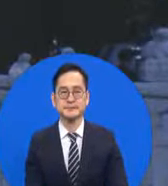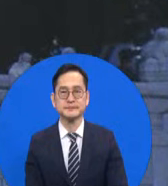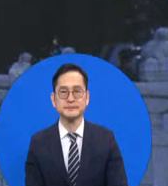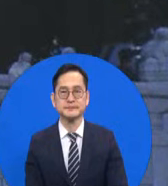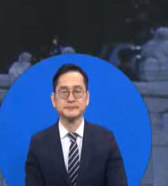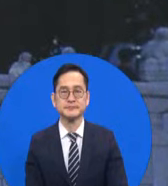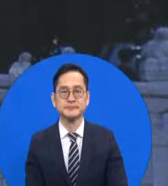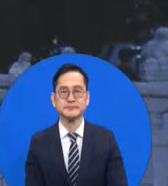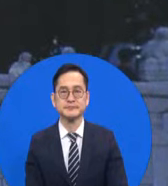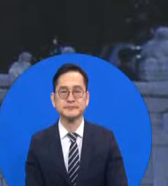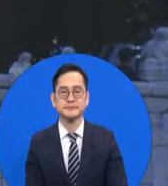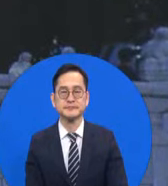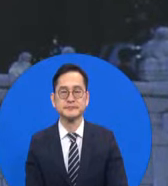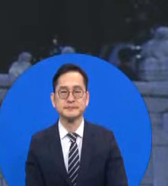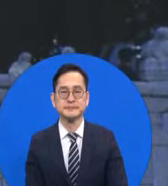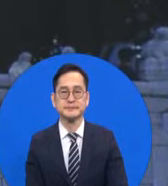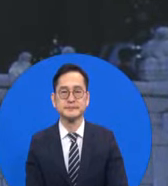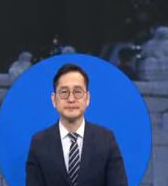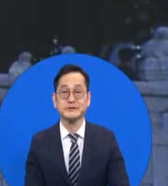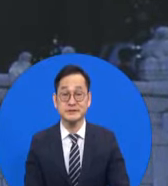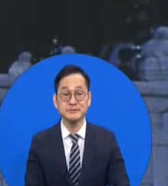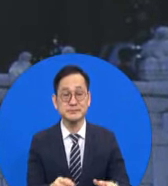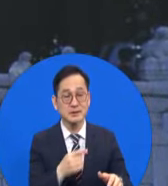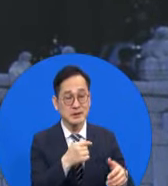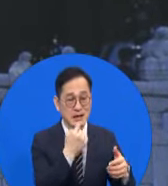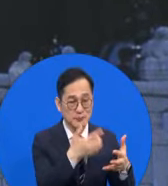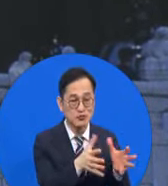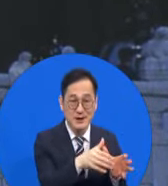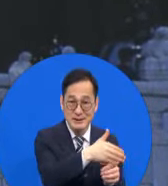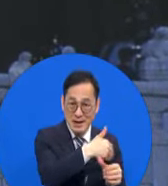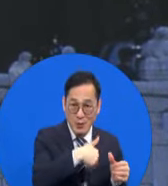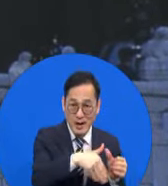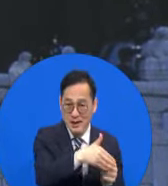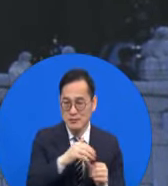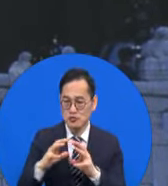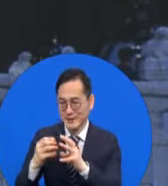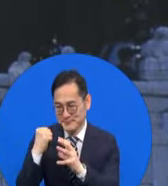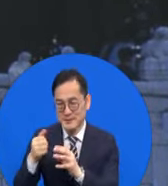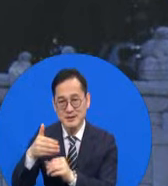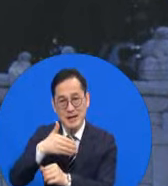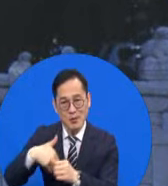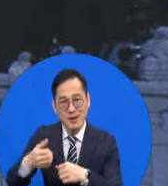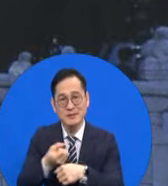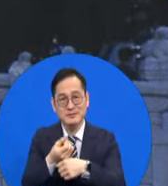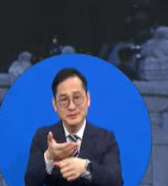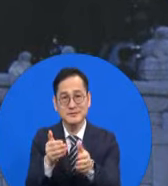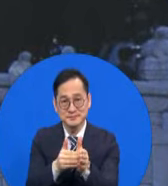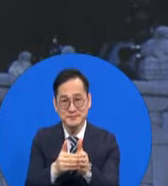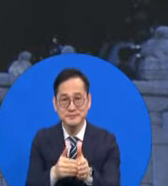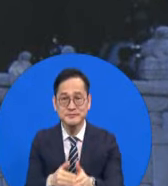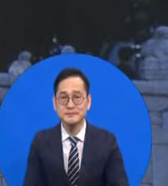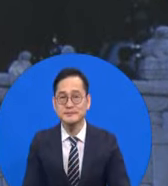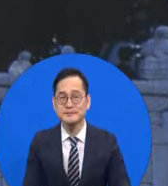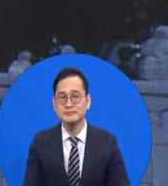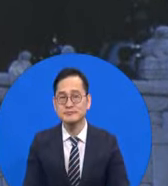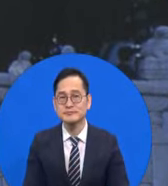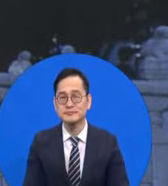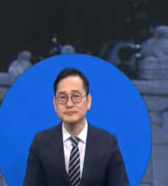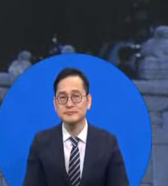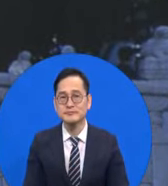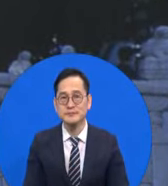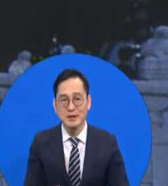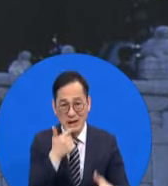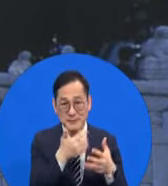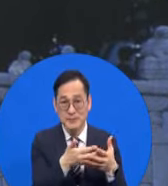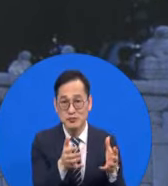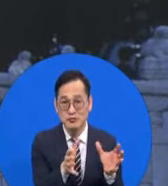김유빈 기자와 이현재 기자를 각 당의 선거 상황실 상황과 관련해서 연결해 봤는데 우리 기자들이 취재한 바에 따르면